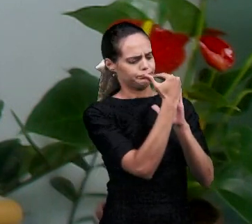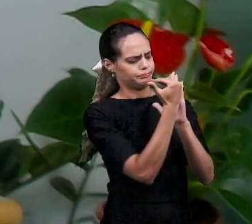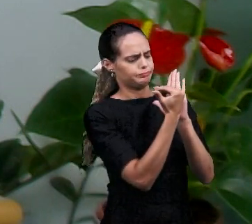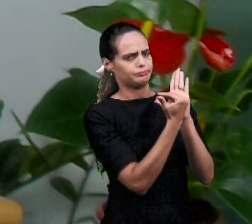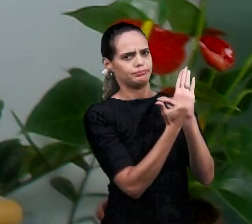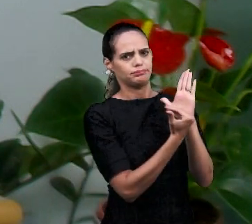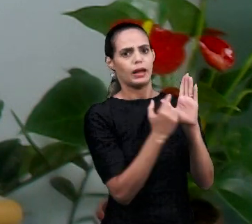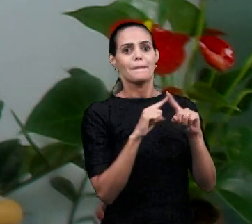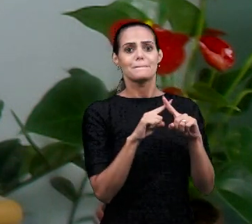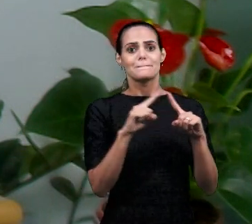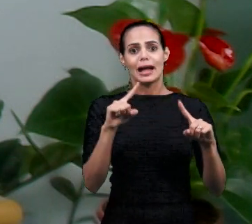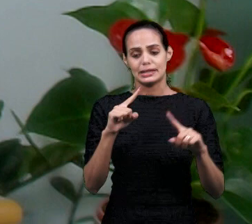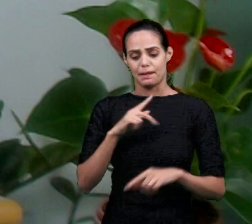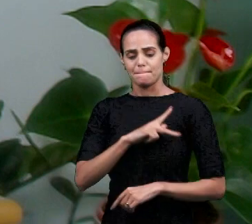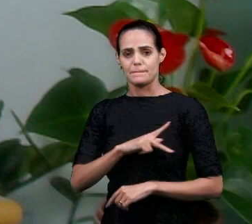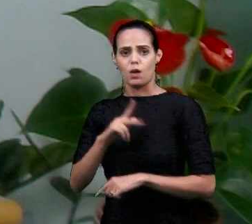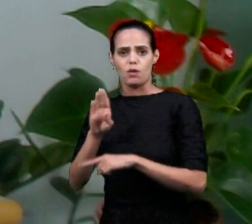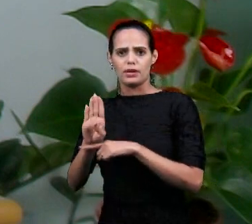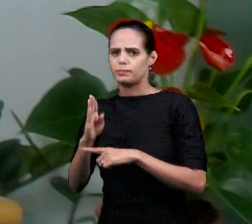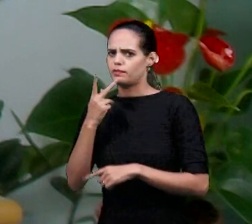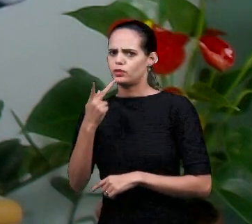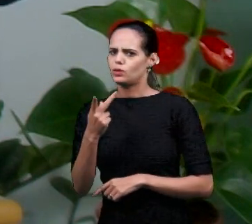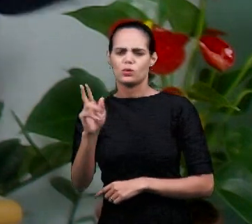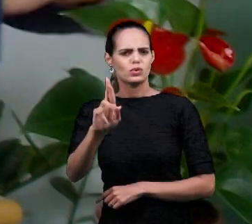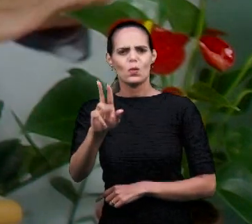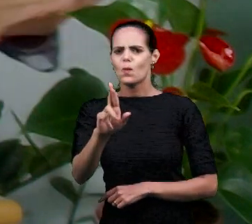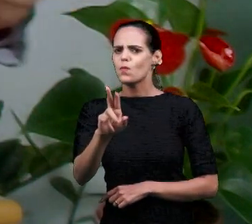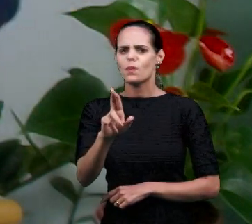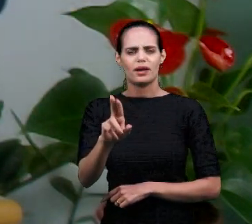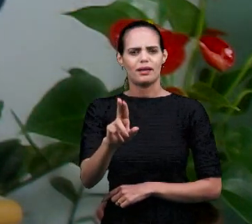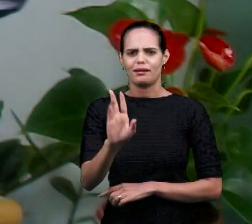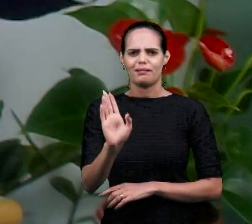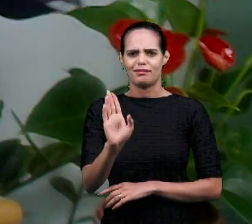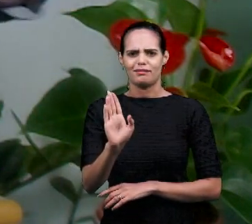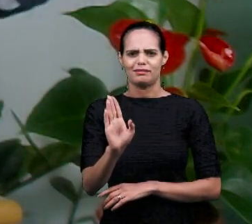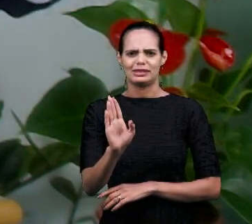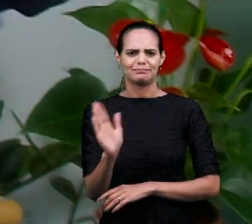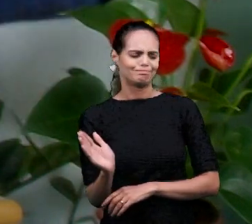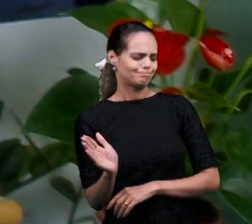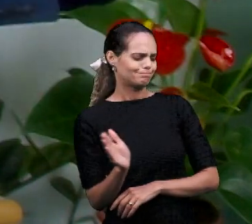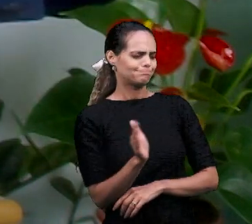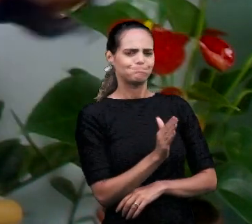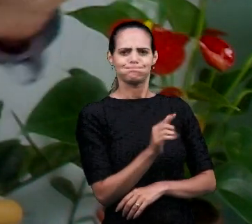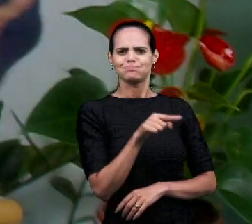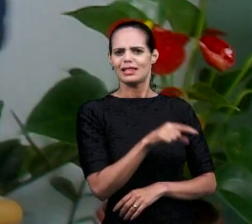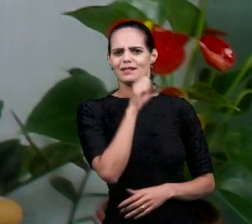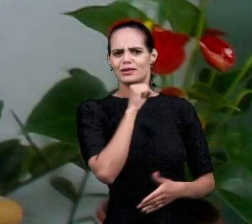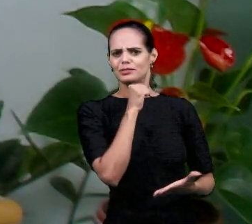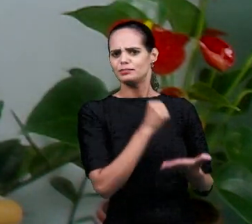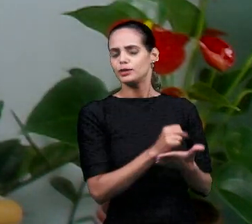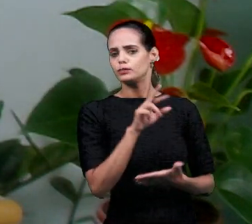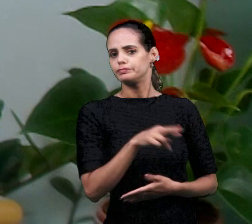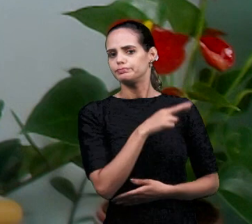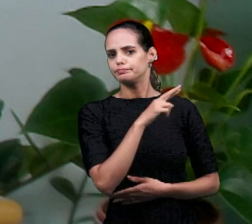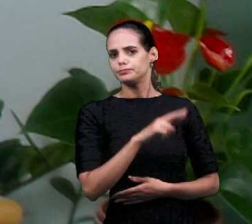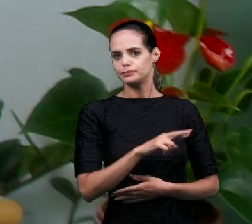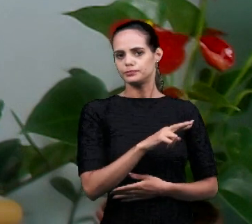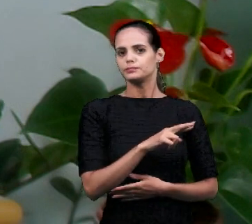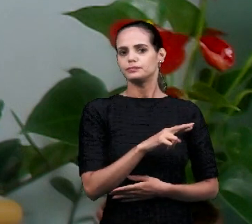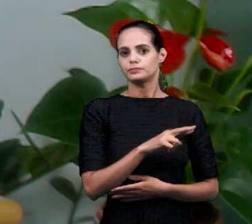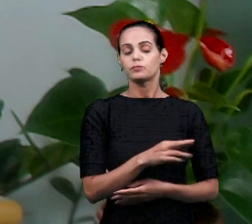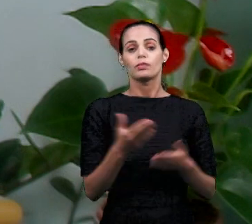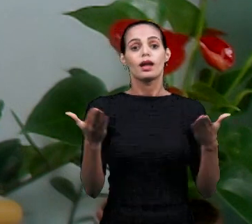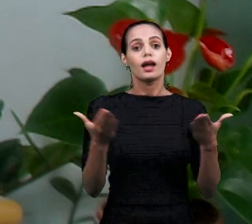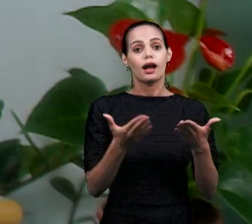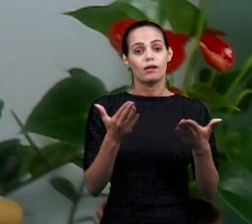pas comme ça. Le salut, maintenant, cela est resté derrière. Cela, ce sont des œuvres, c'est resté à l'Ancien